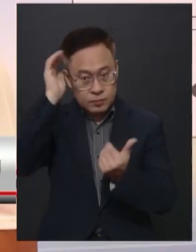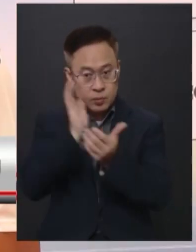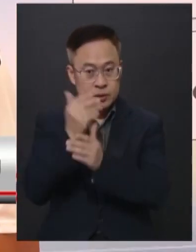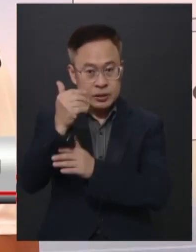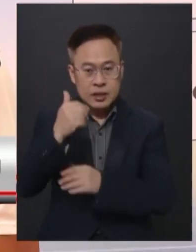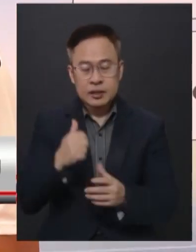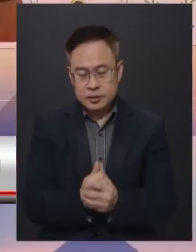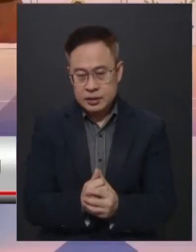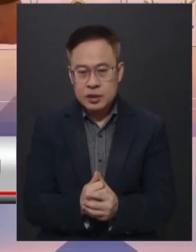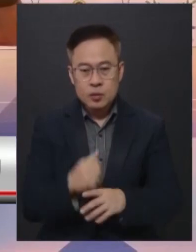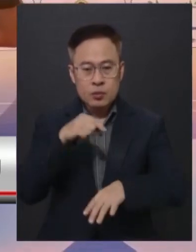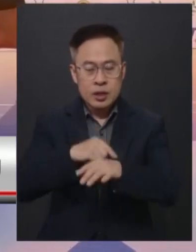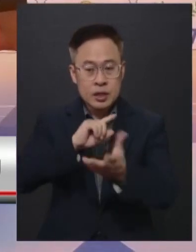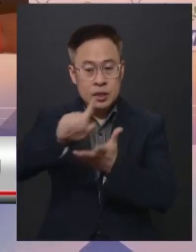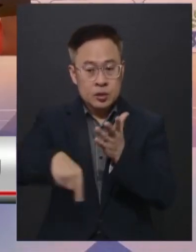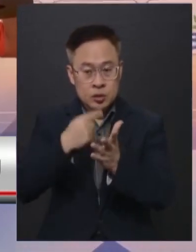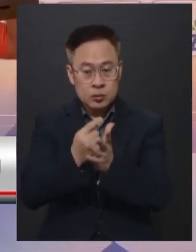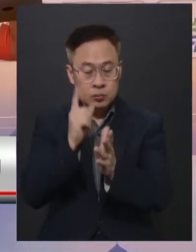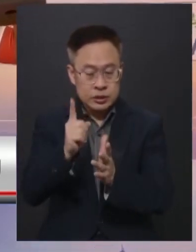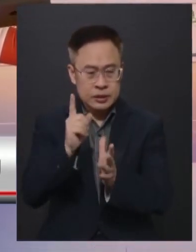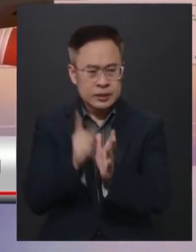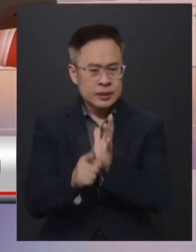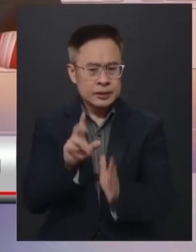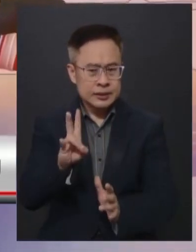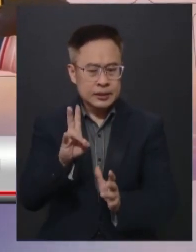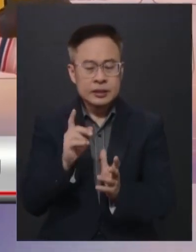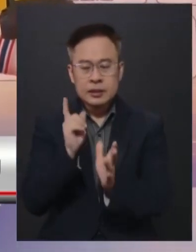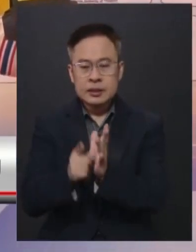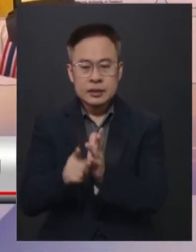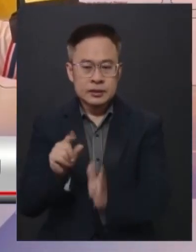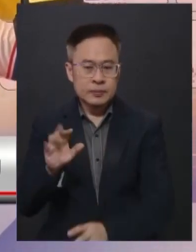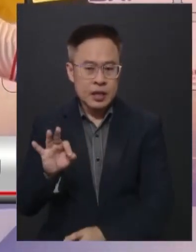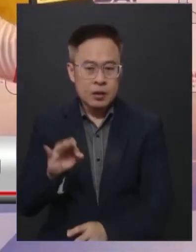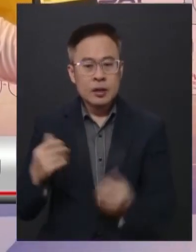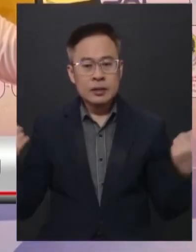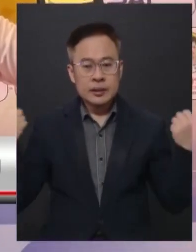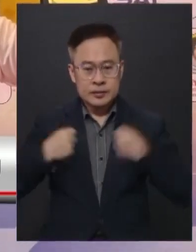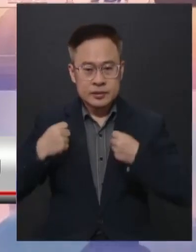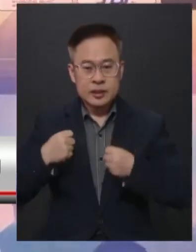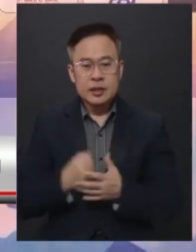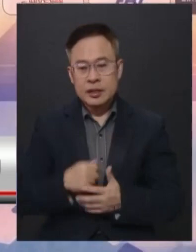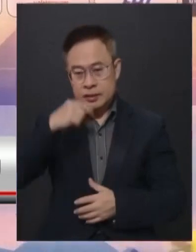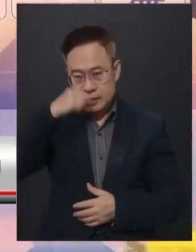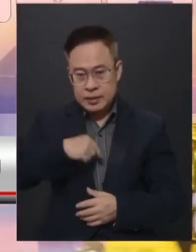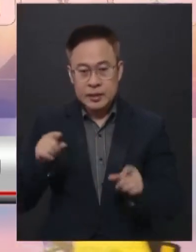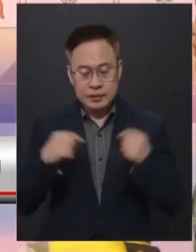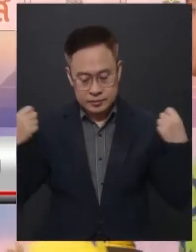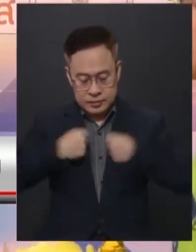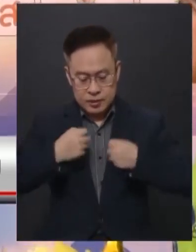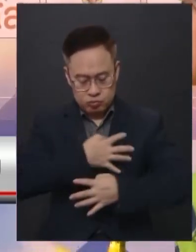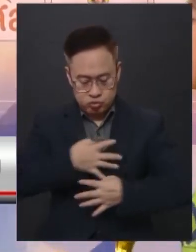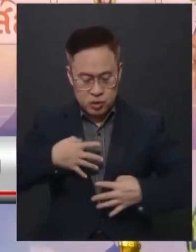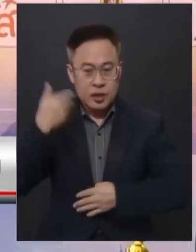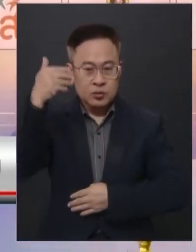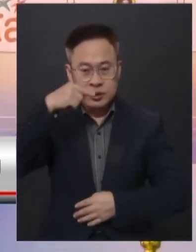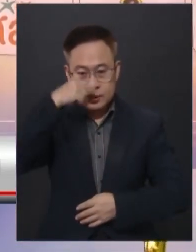ไปได้1ชั่วโมง7นาที29วินาทีพร้อมกับครองเสื้อแชมป์ประเทศไทยไปครองส่วนรุ่นประชาชนชายระยะ